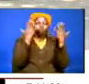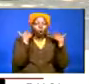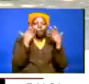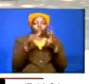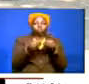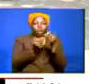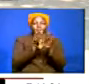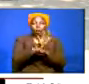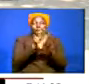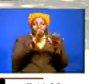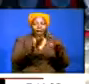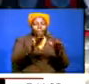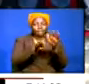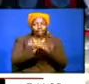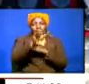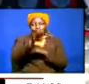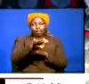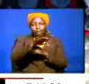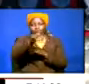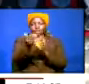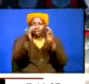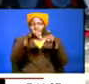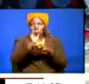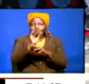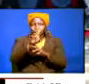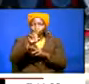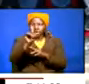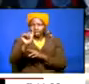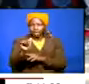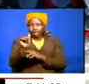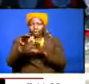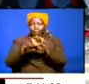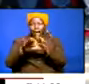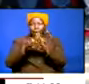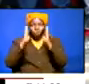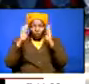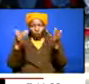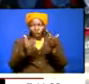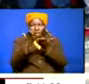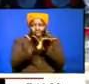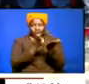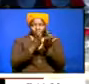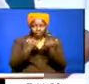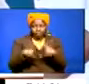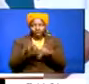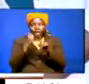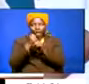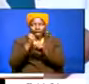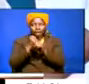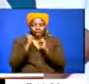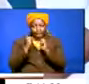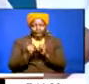kaunti hiyo. Aliwataka wanachama wote wa UDA kuangazia utoaji huduma na kujitahidi kusuluhisha masuala kwa njia mwafaka.